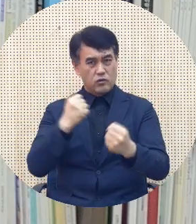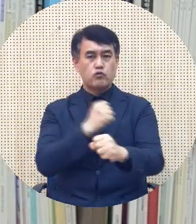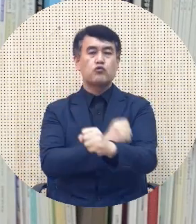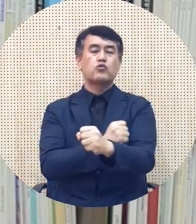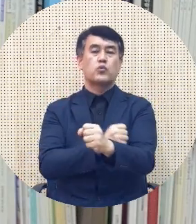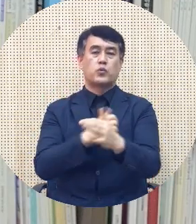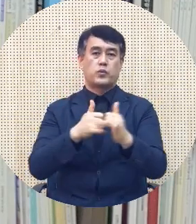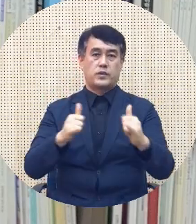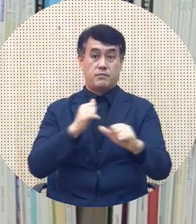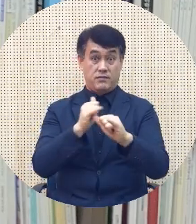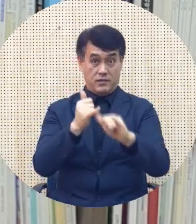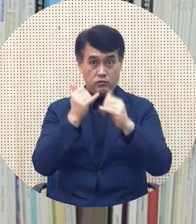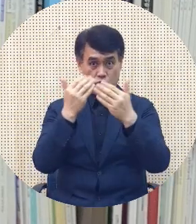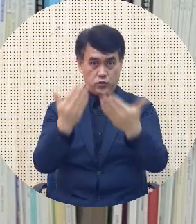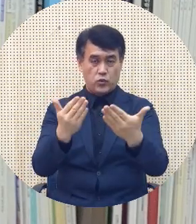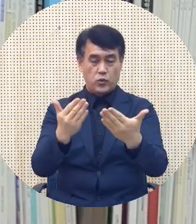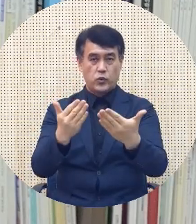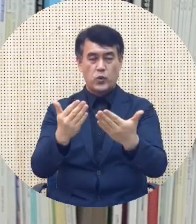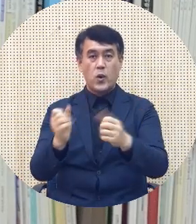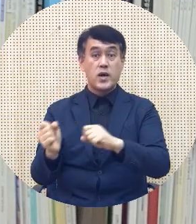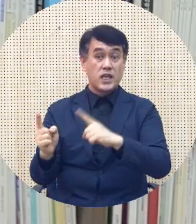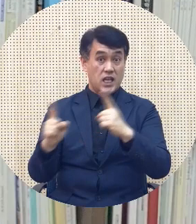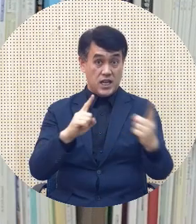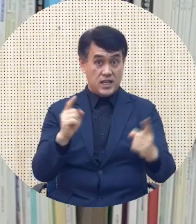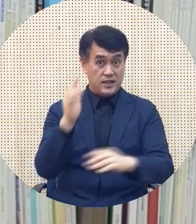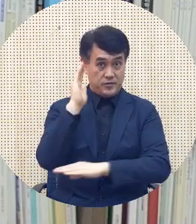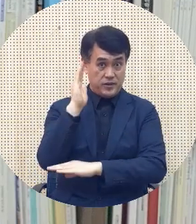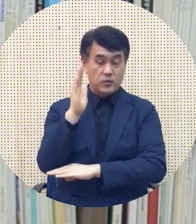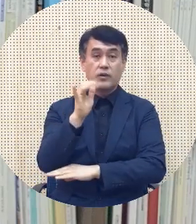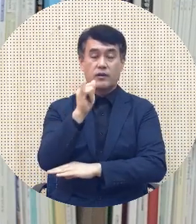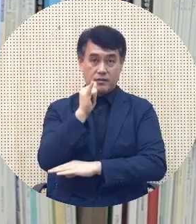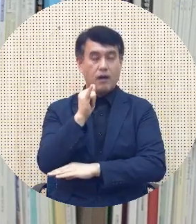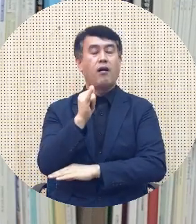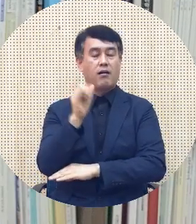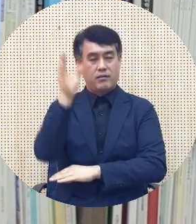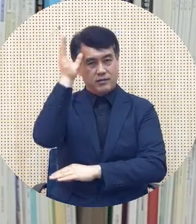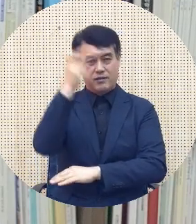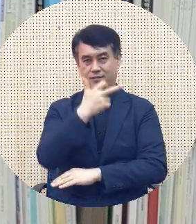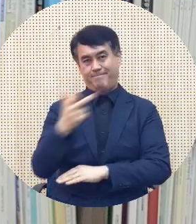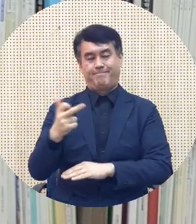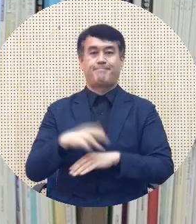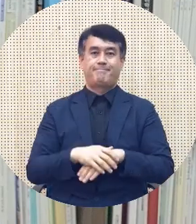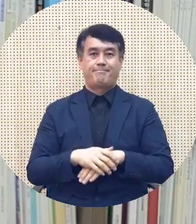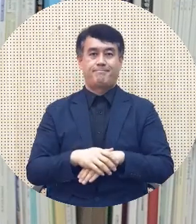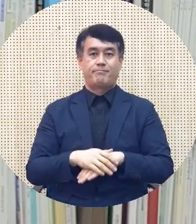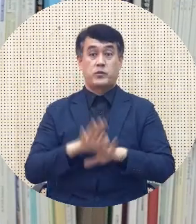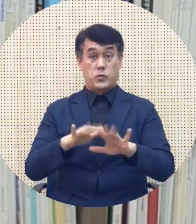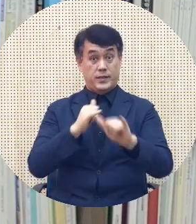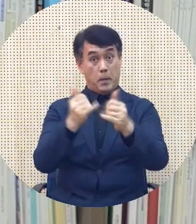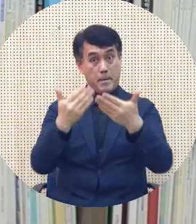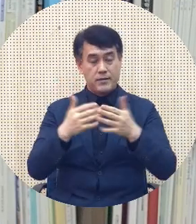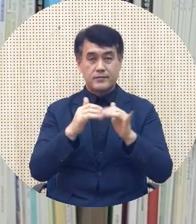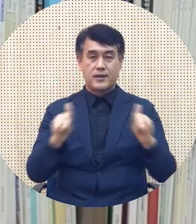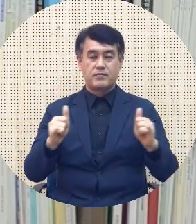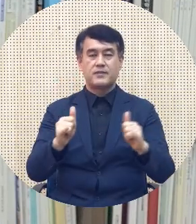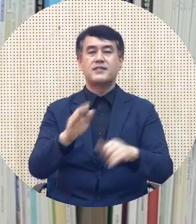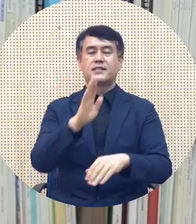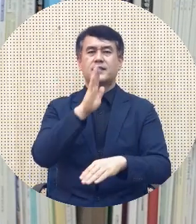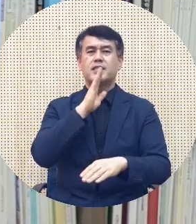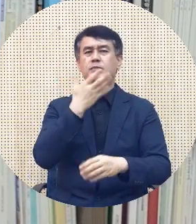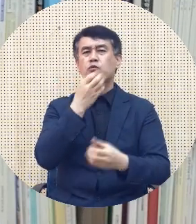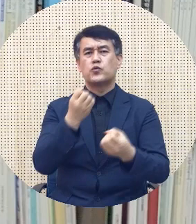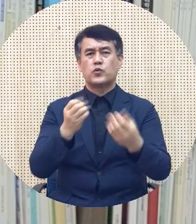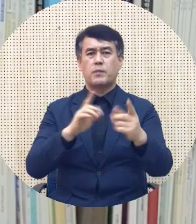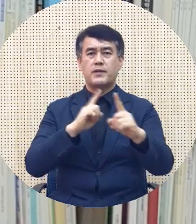포상도 진행되고 힐링 콘서트도 진행된다고 해서 기대가 매우 큽니다. 오늘 포상 받으신 모든 분들께 진심으로